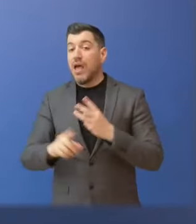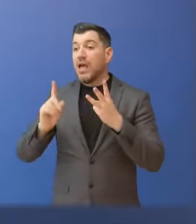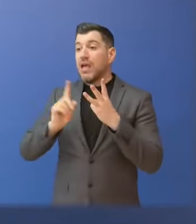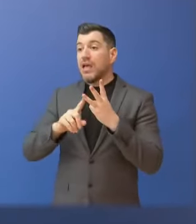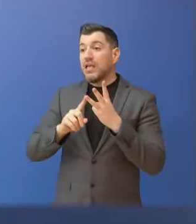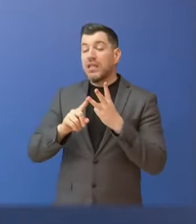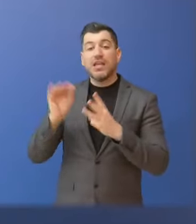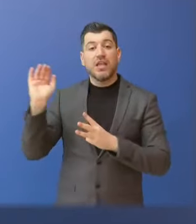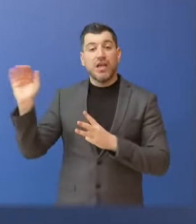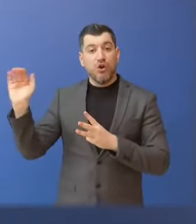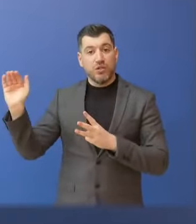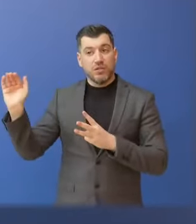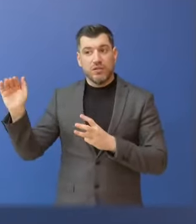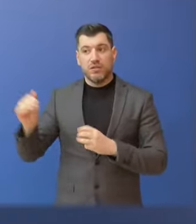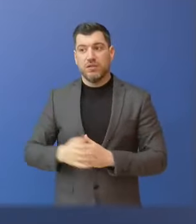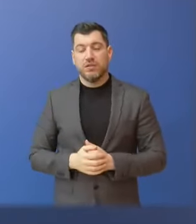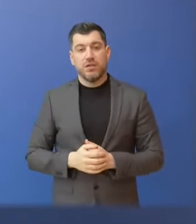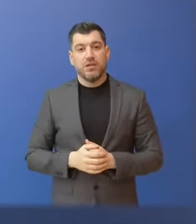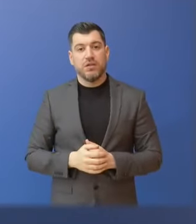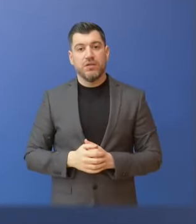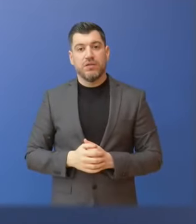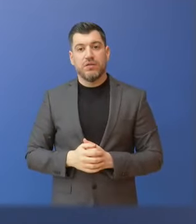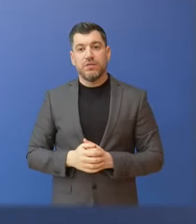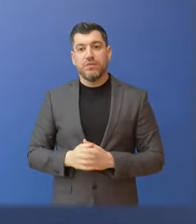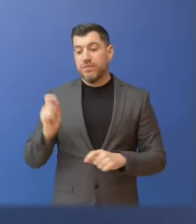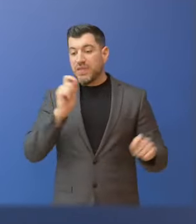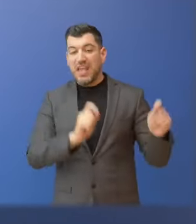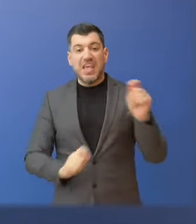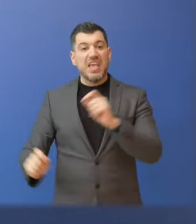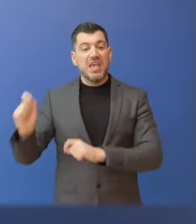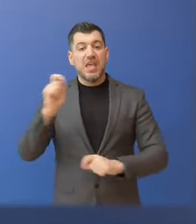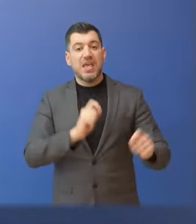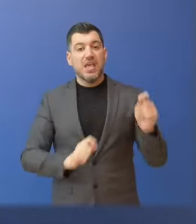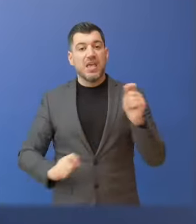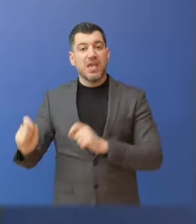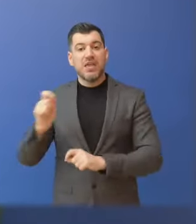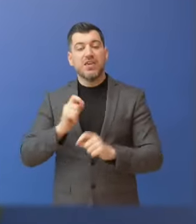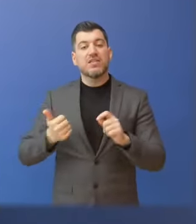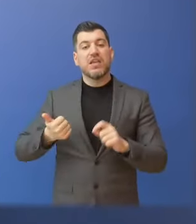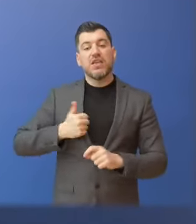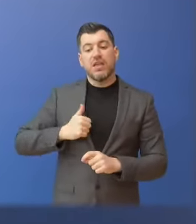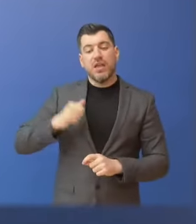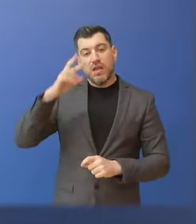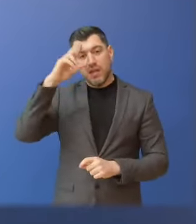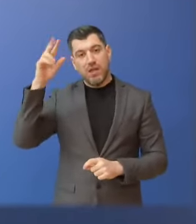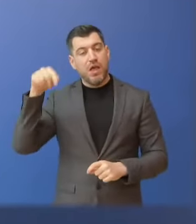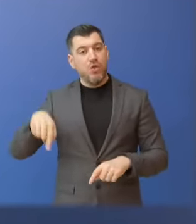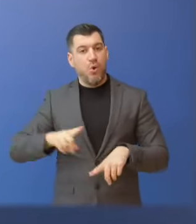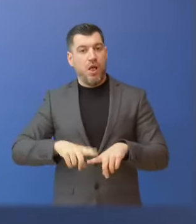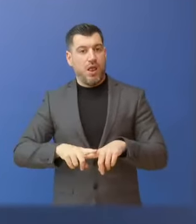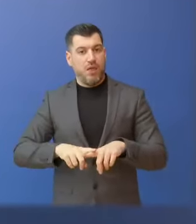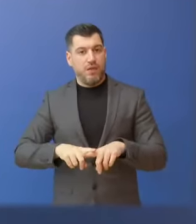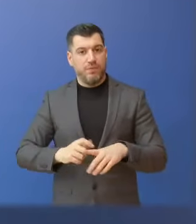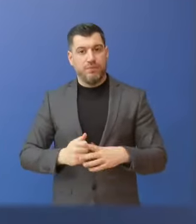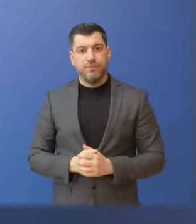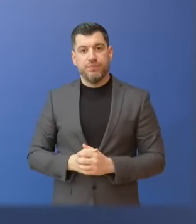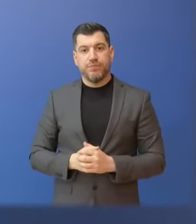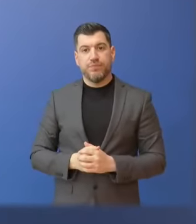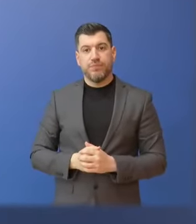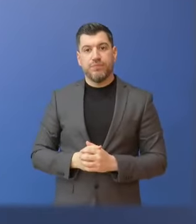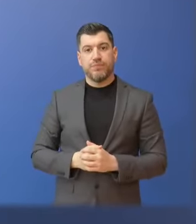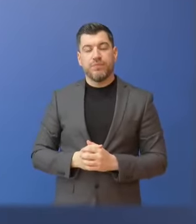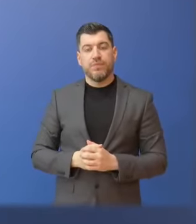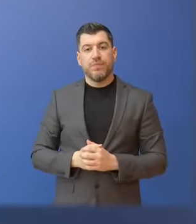κάνω αφορά στην ίδρυση των μη κρατικών αη στη χώρα μας σε δημοσκόπηση της